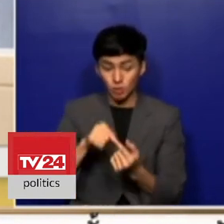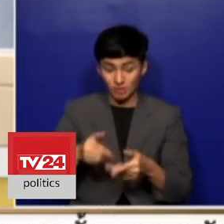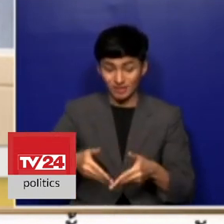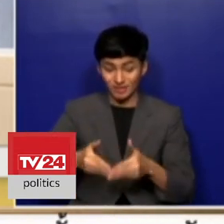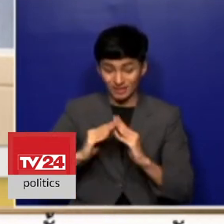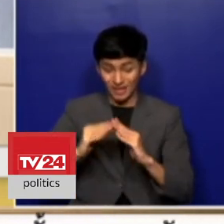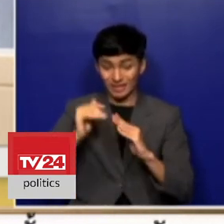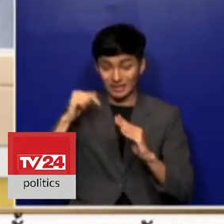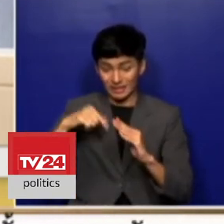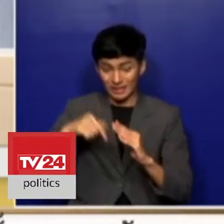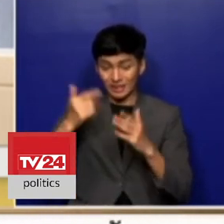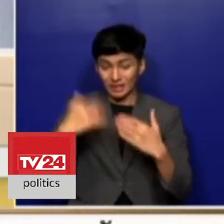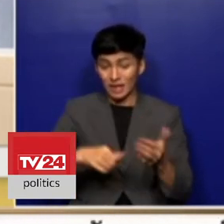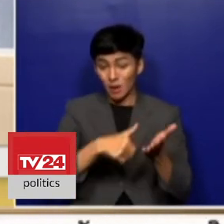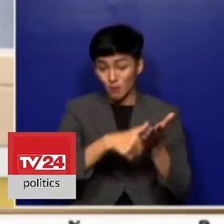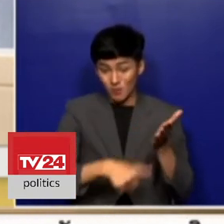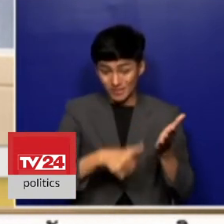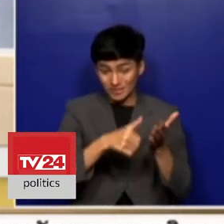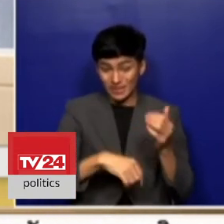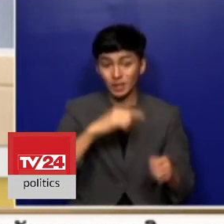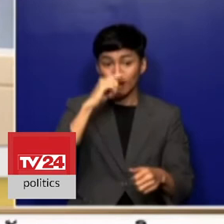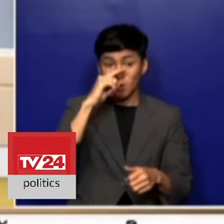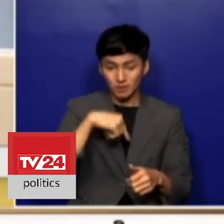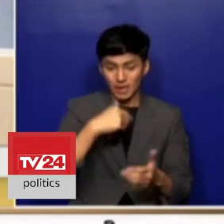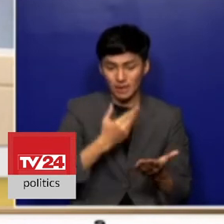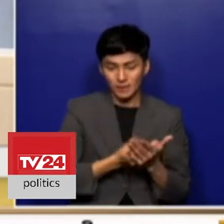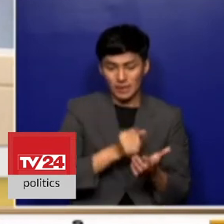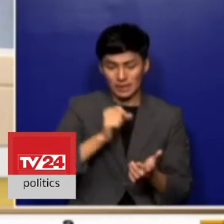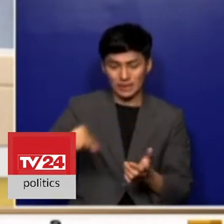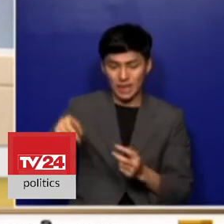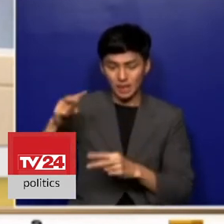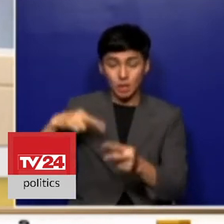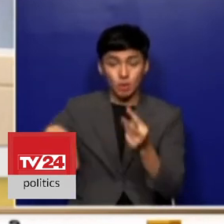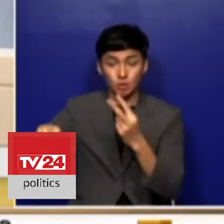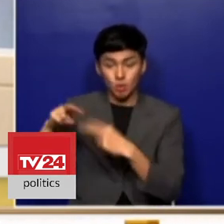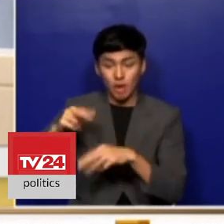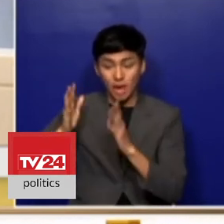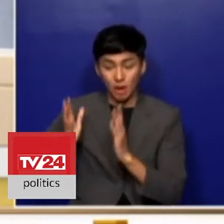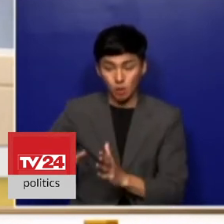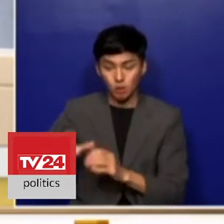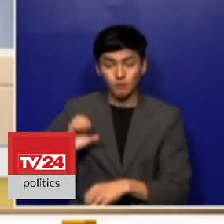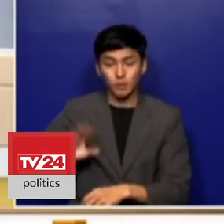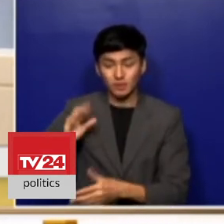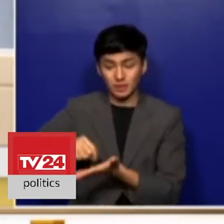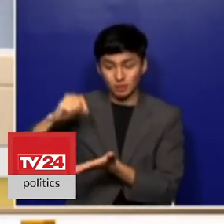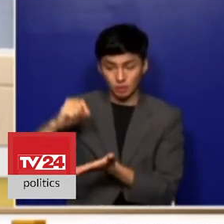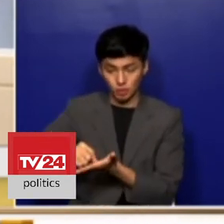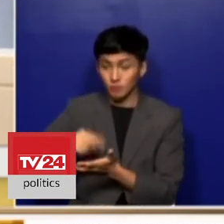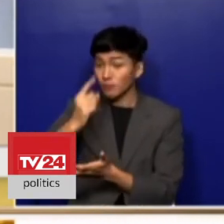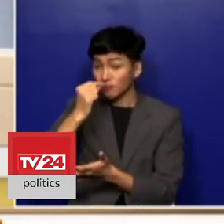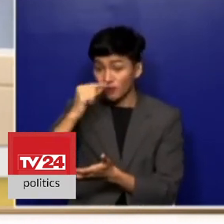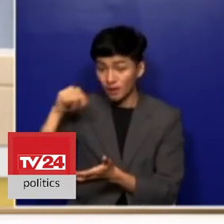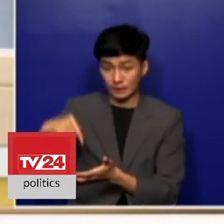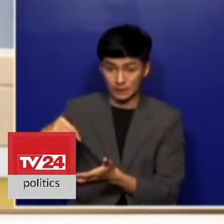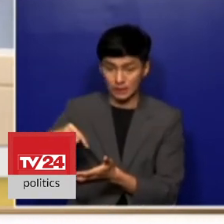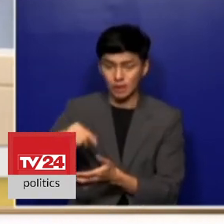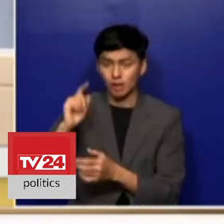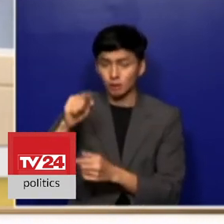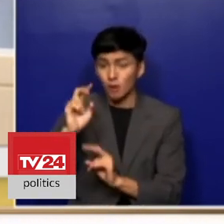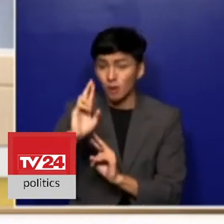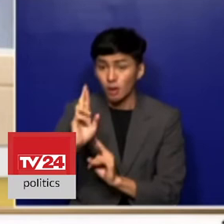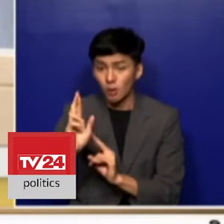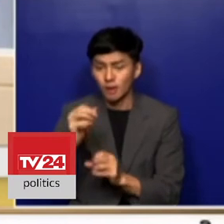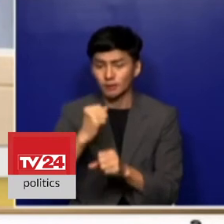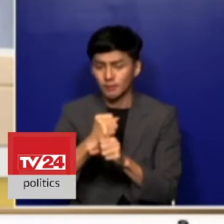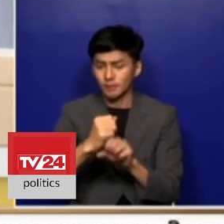ของประชาชนคนไทยไปใช้ดูแลช่วยเหลือผู้ประกอบการที่ได้รับผลกระทบจะต้องมีความระมัดระวังในการ